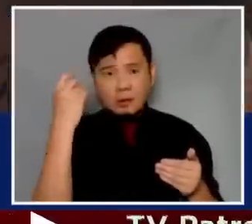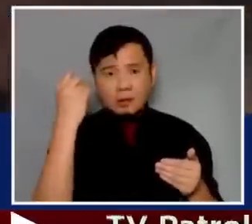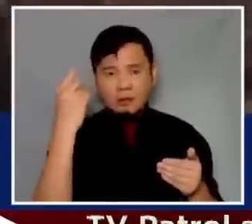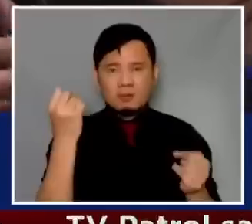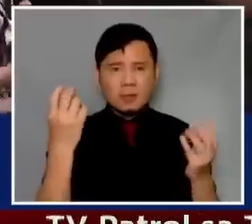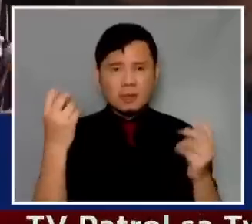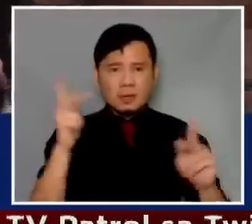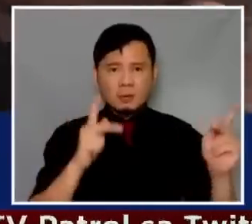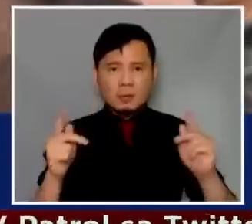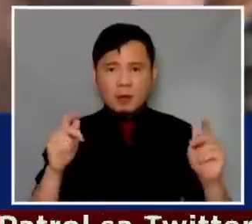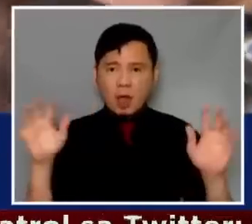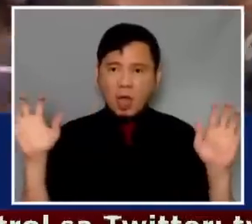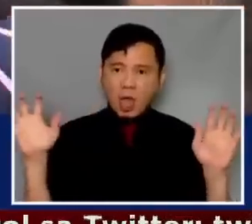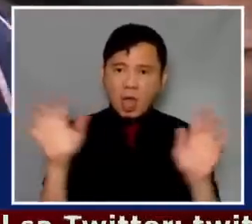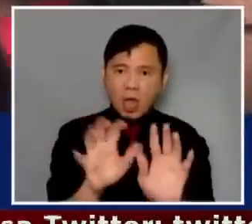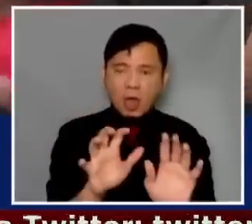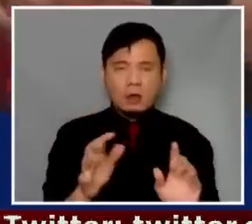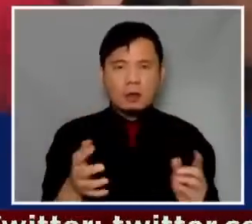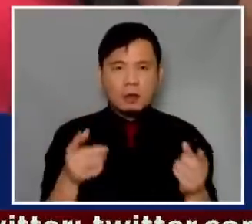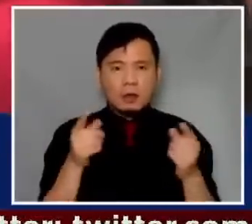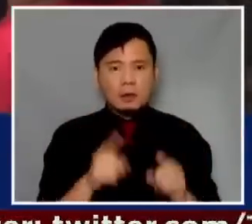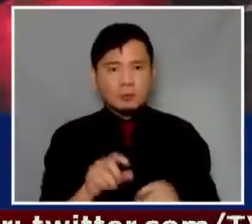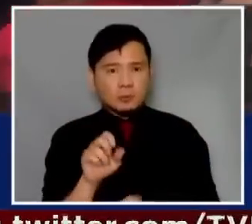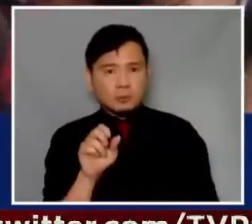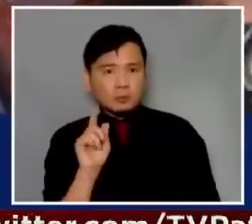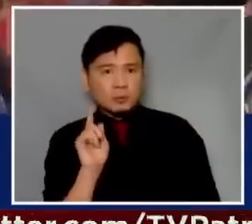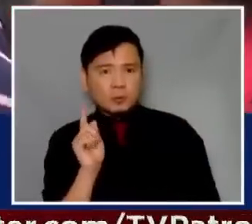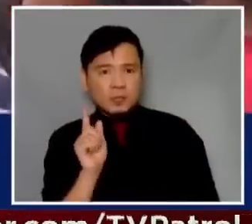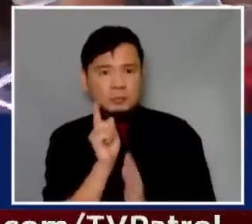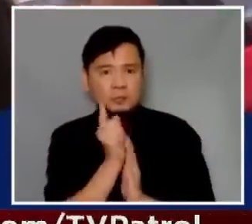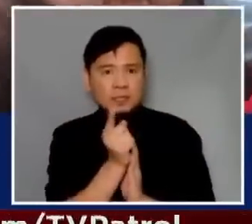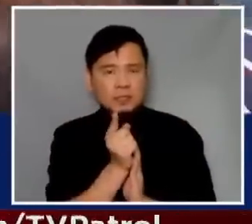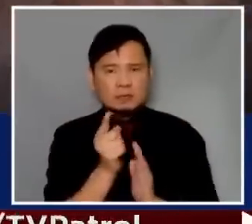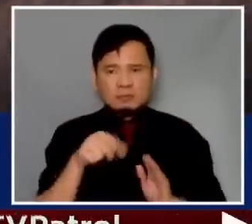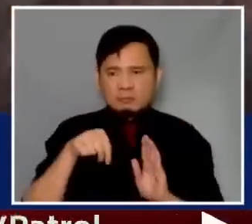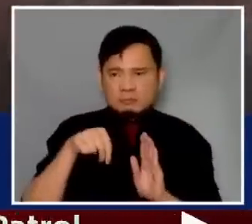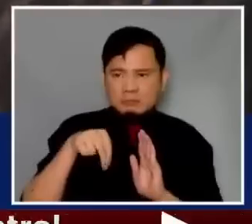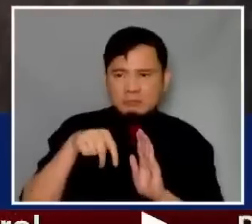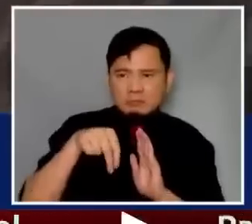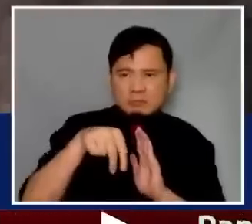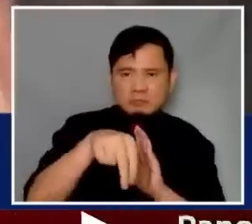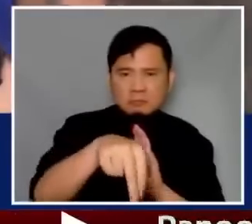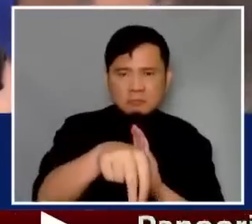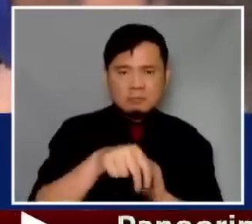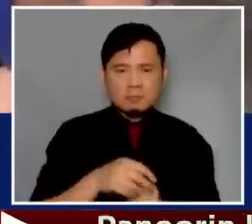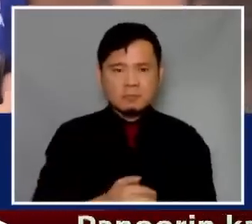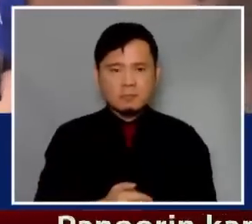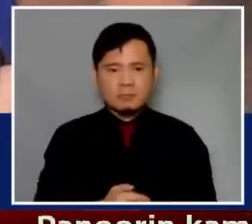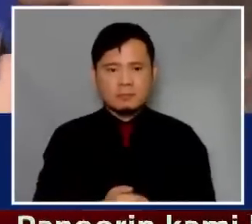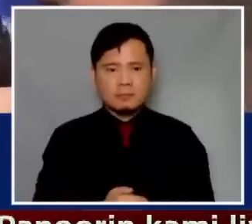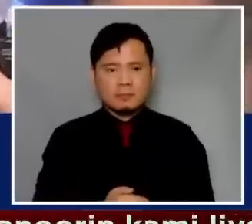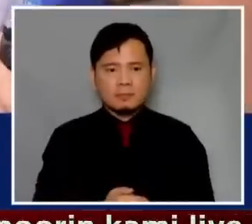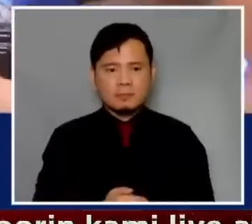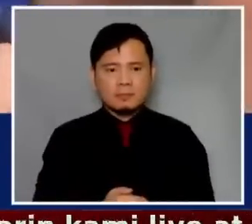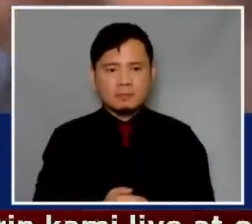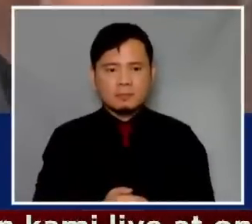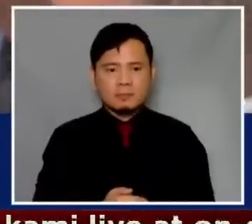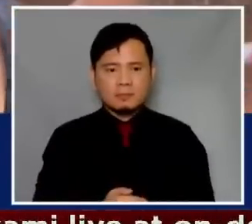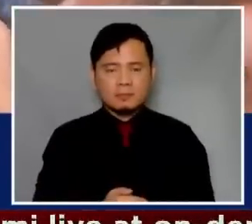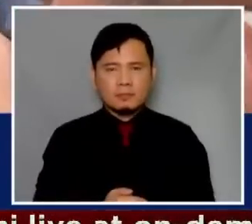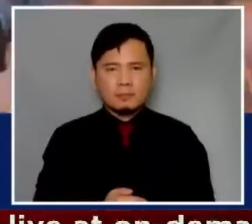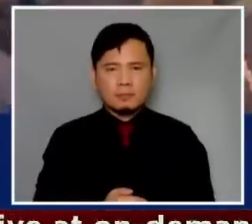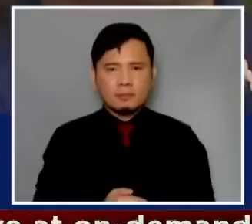20 minuto si Mayor Isko Moreno Dumagoso para marating ang pwesto kung saan siya sinalubong ni Mayor Bing Leonardia ng